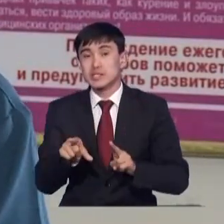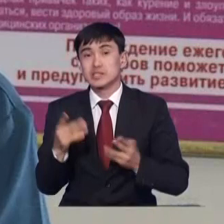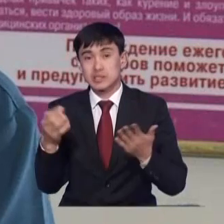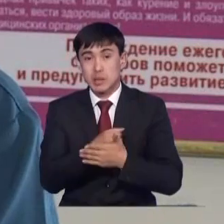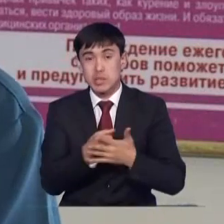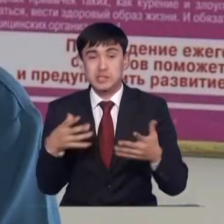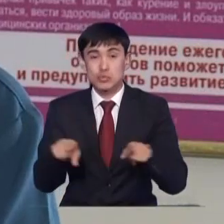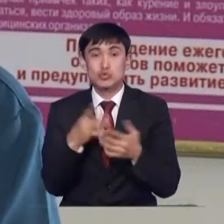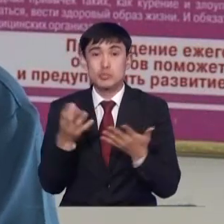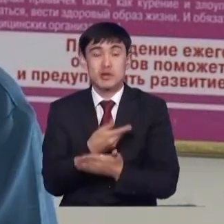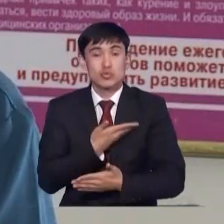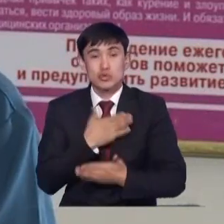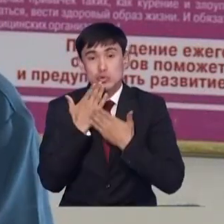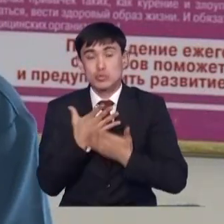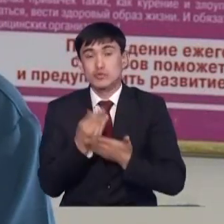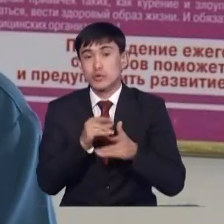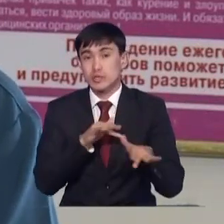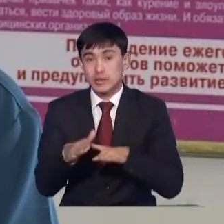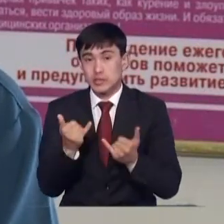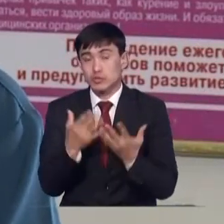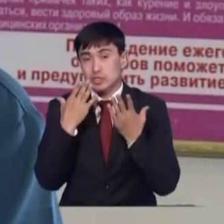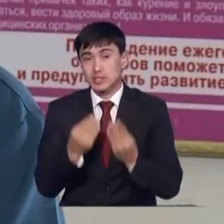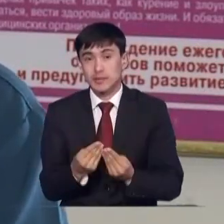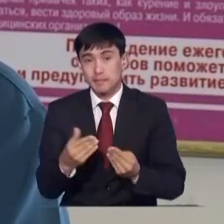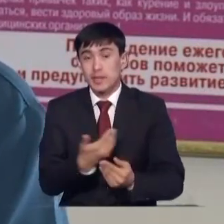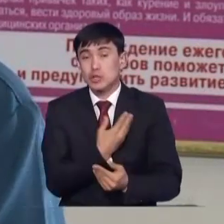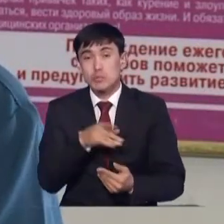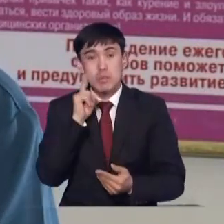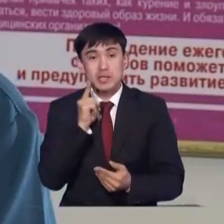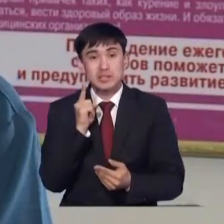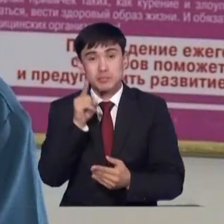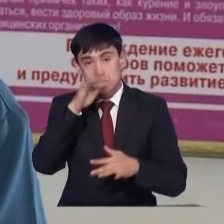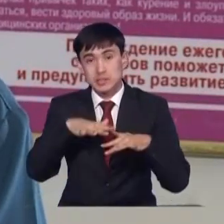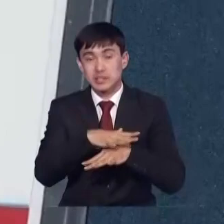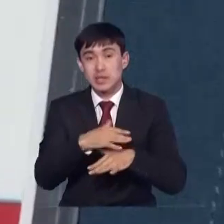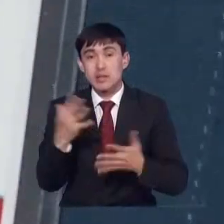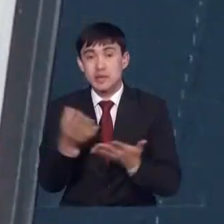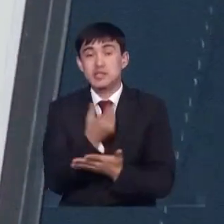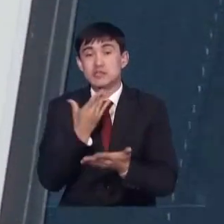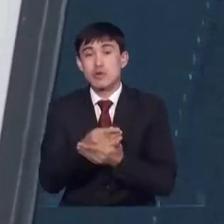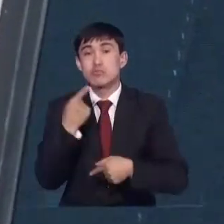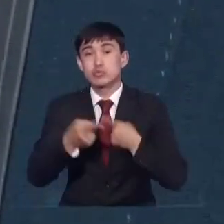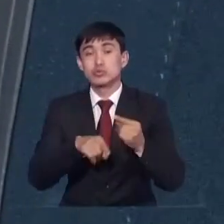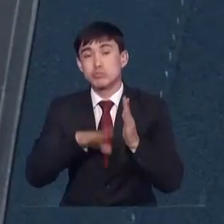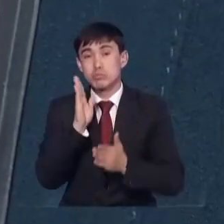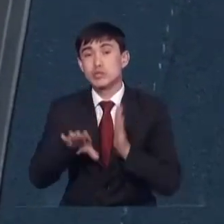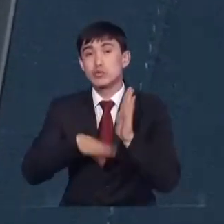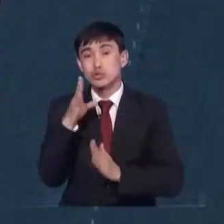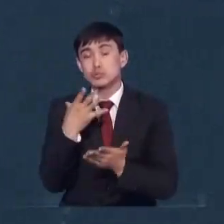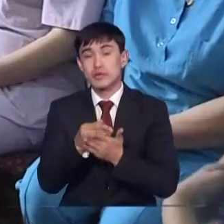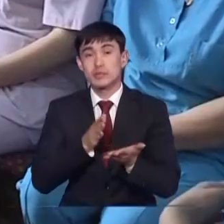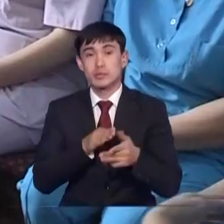успехов потому что всей душой полюбила это дело на сегодняшний день Хочу пожелать молодёжи нашей страны найти своё призвание и быть лучшими в своей